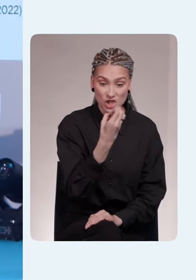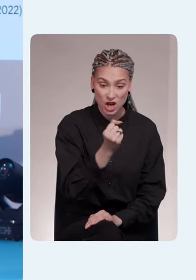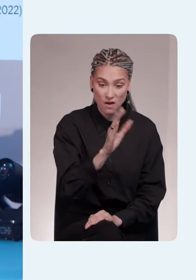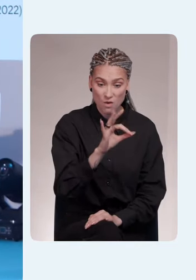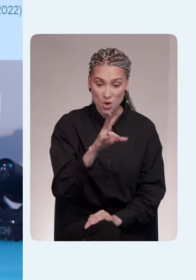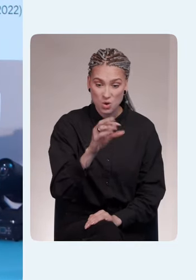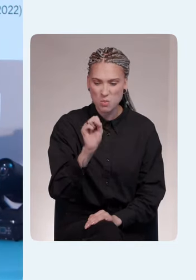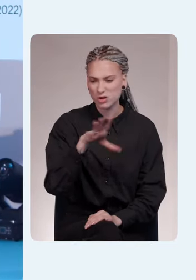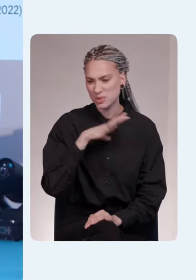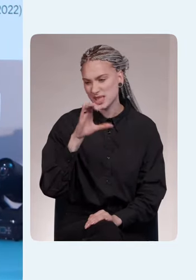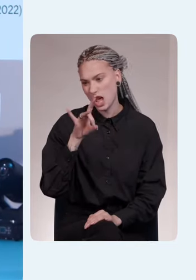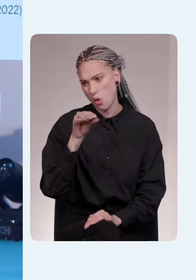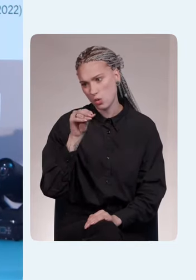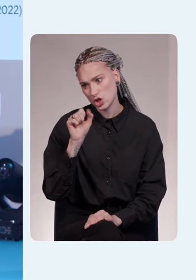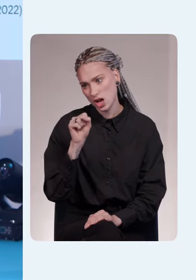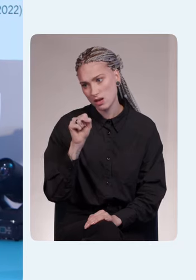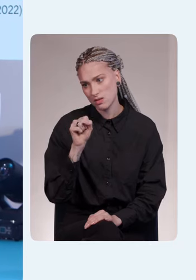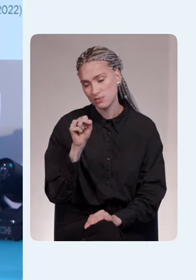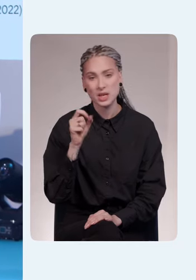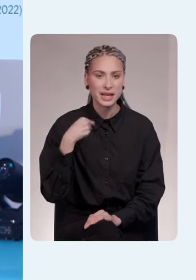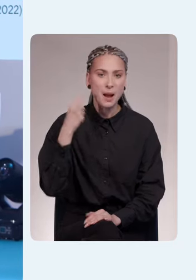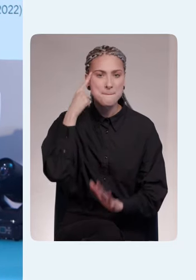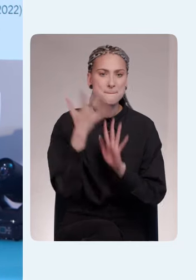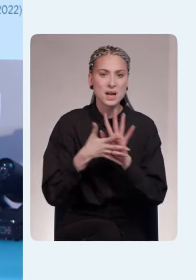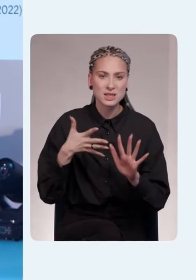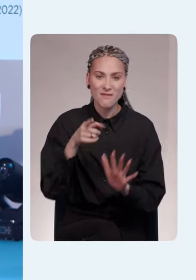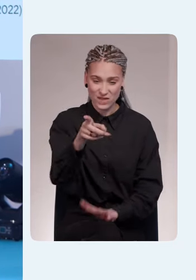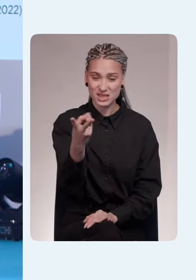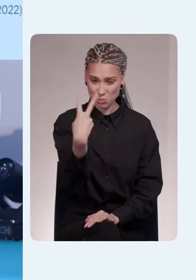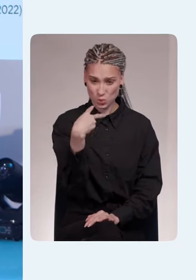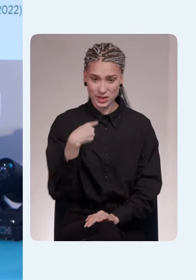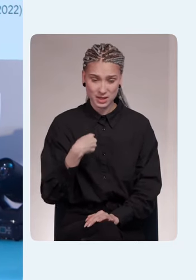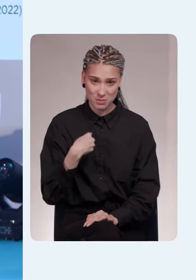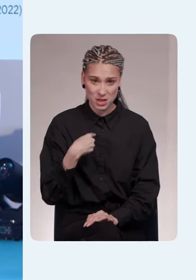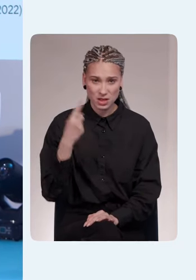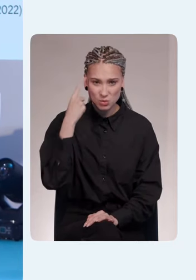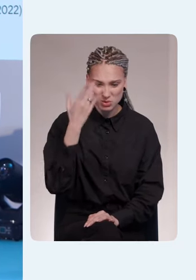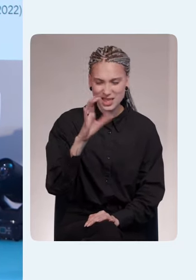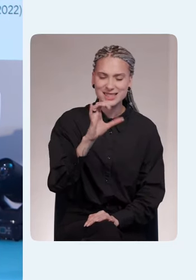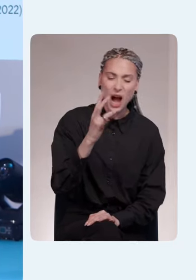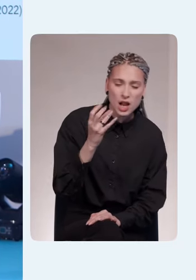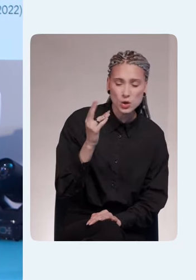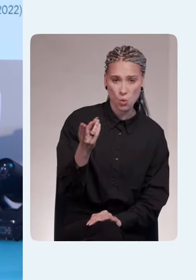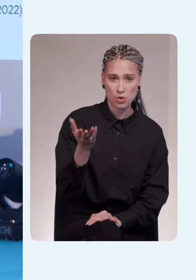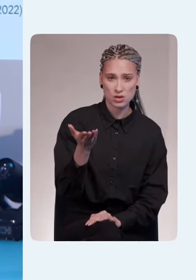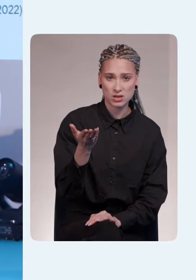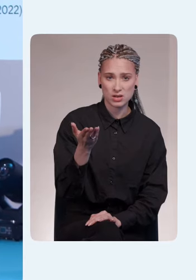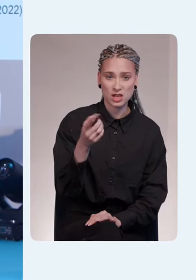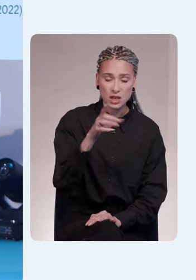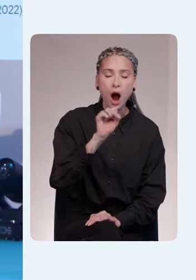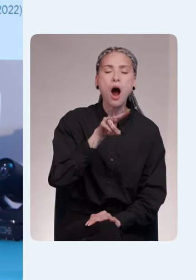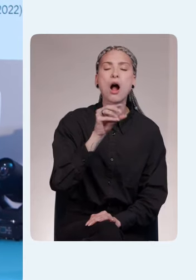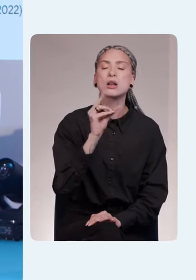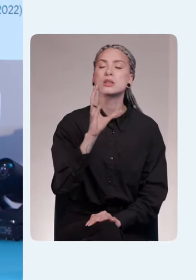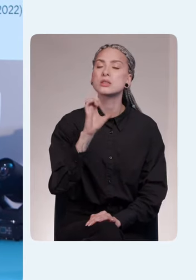быть, Сережей назовем. Я понимаю, вы на меня смотрите и говорите: ну ты же не Санек, ты